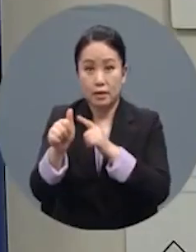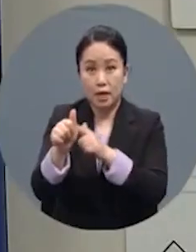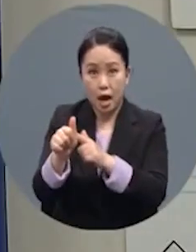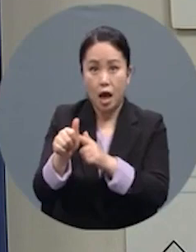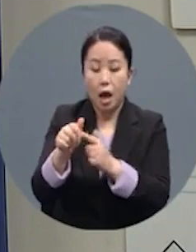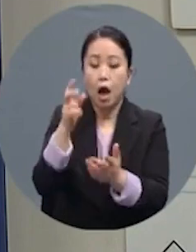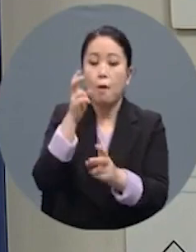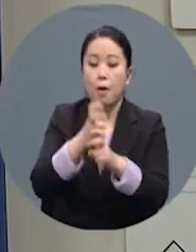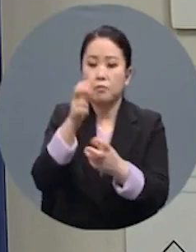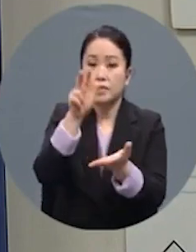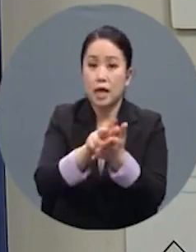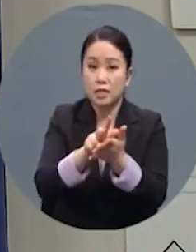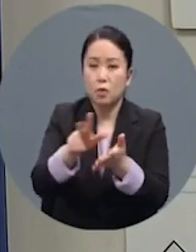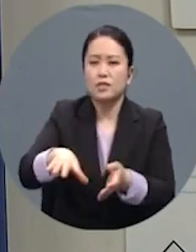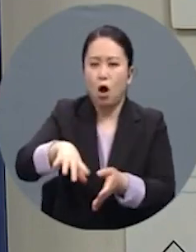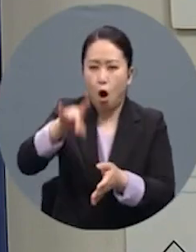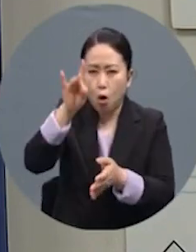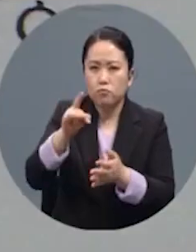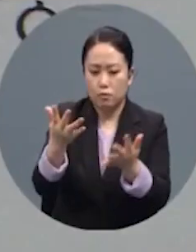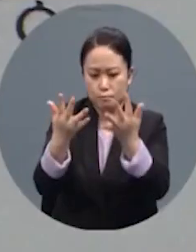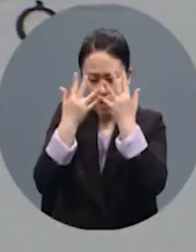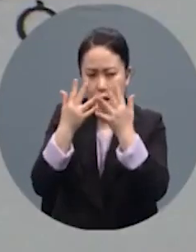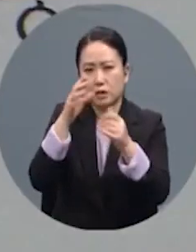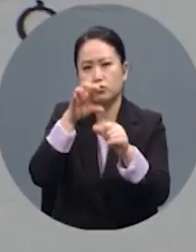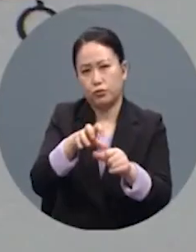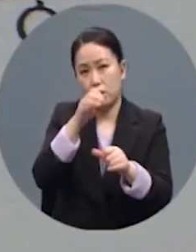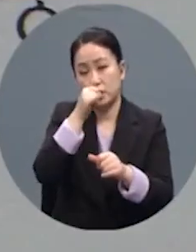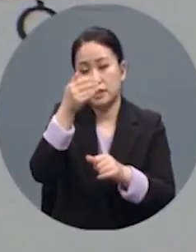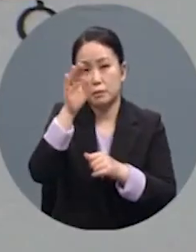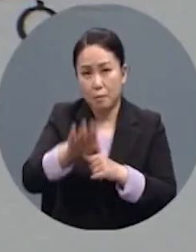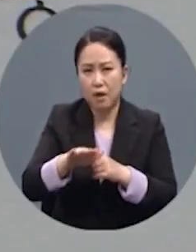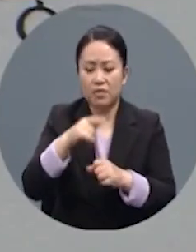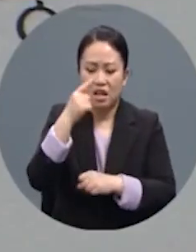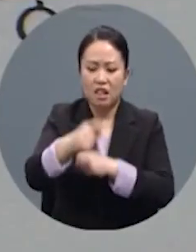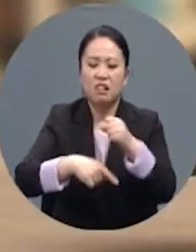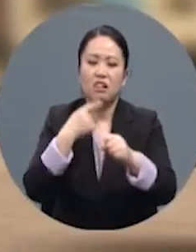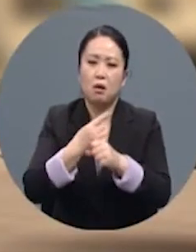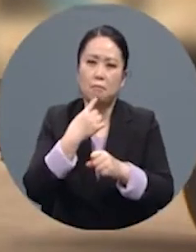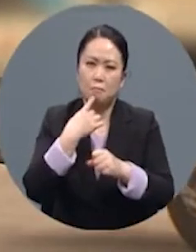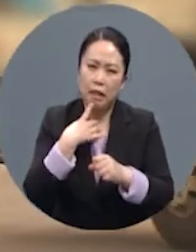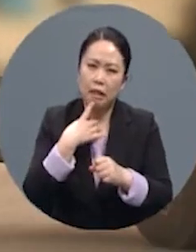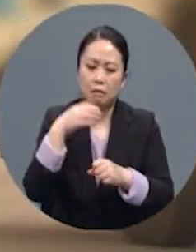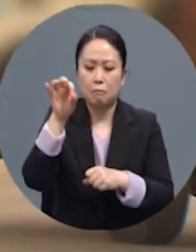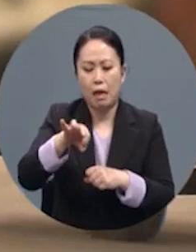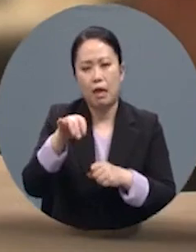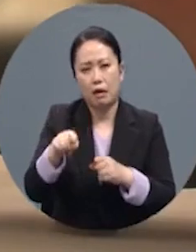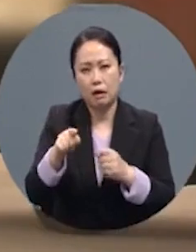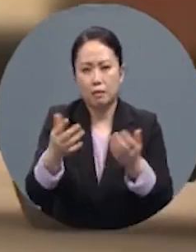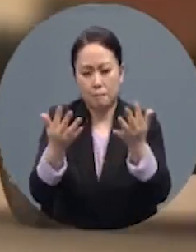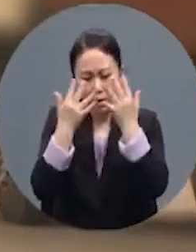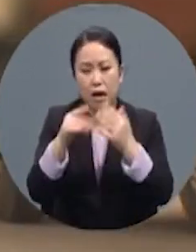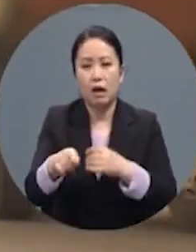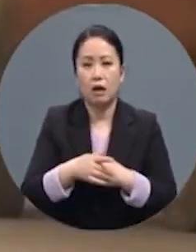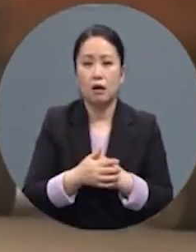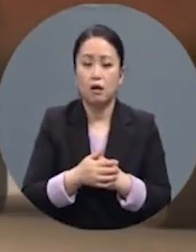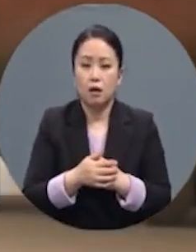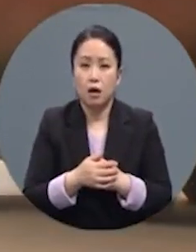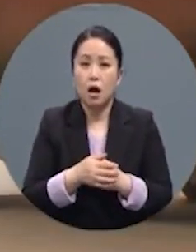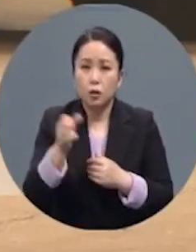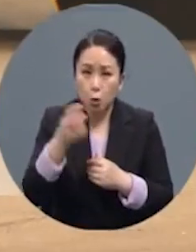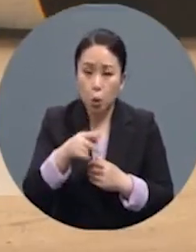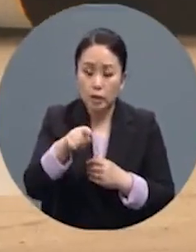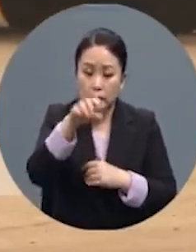법정 구속됐지만 처벌 기준의 최하 수준인 징역 1년을 선고받았습니다. 이마저도 해당